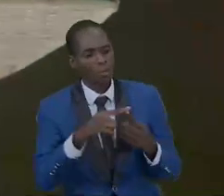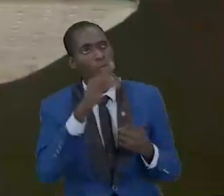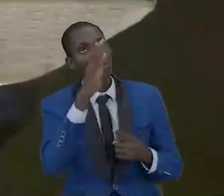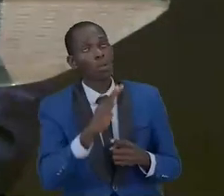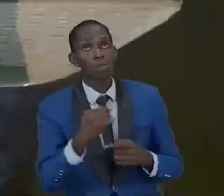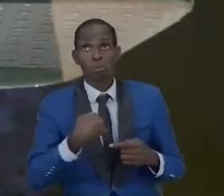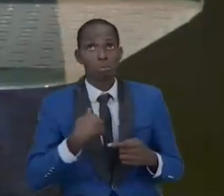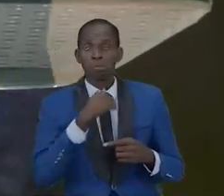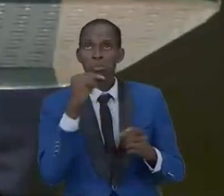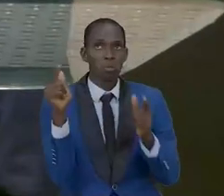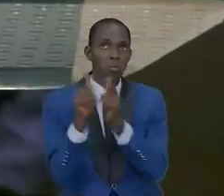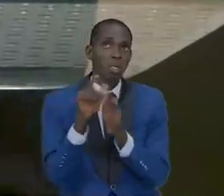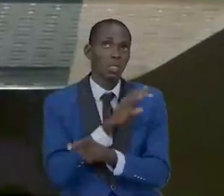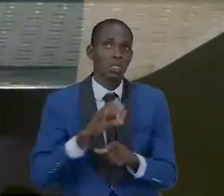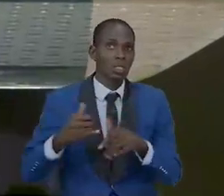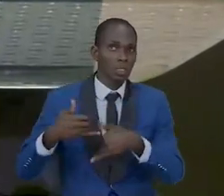vain